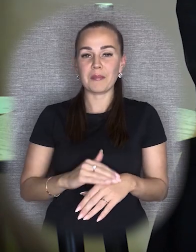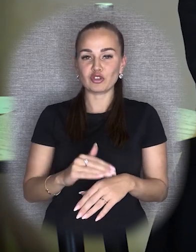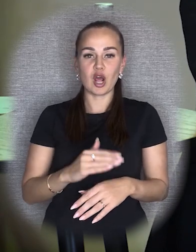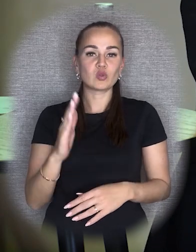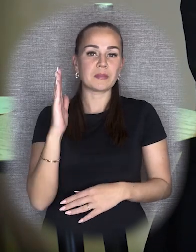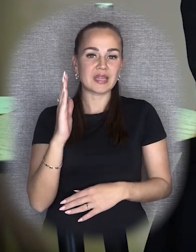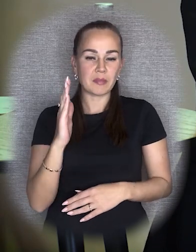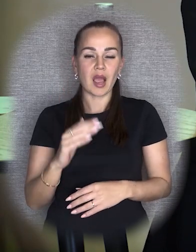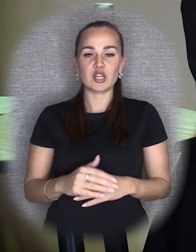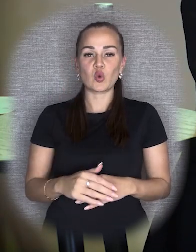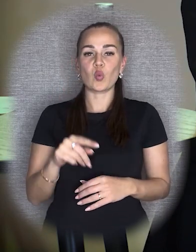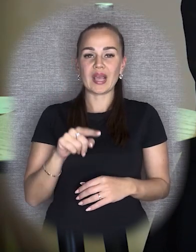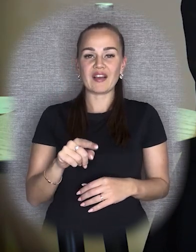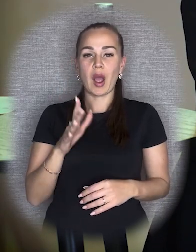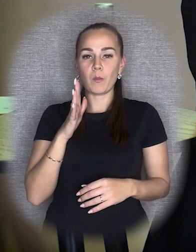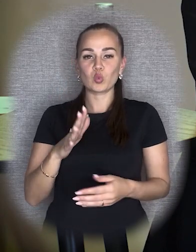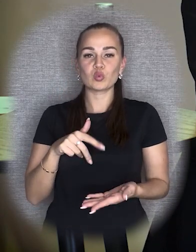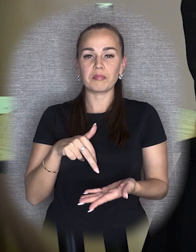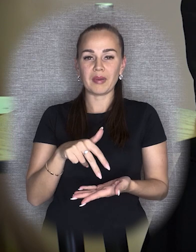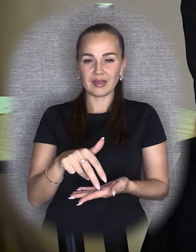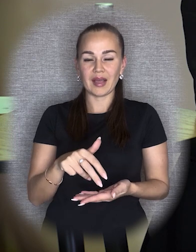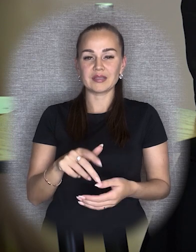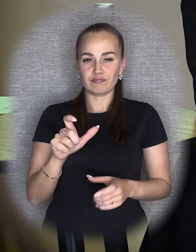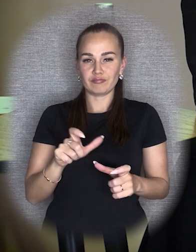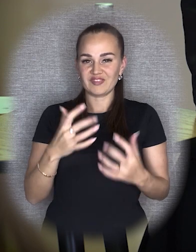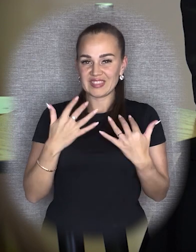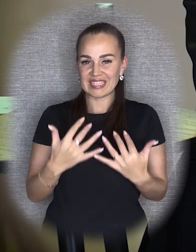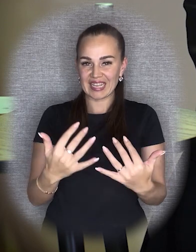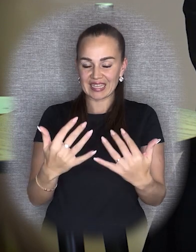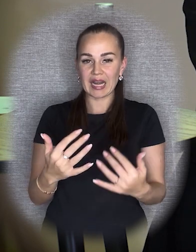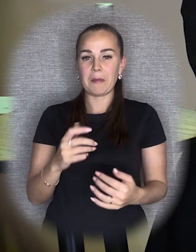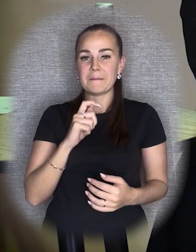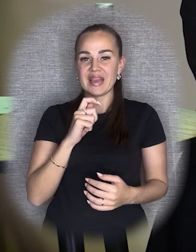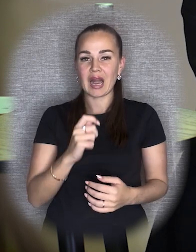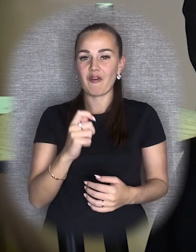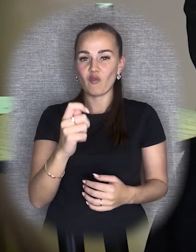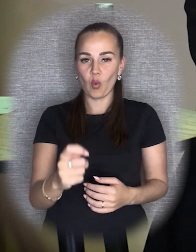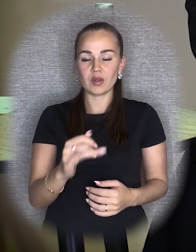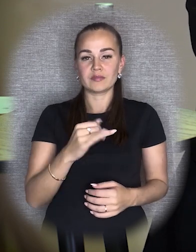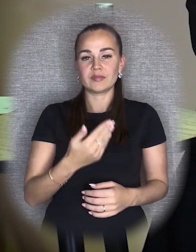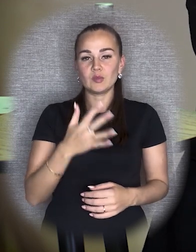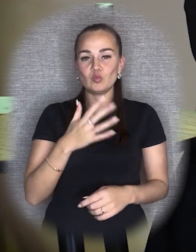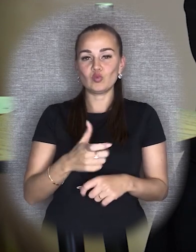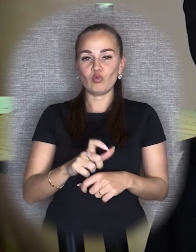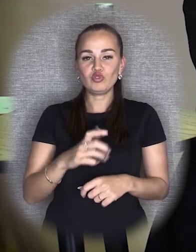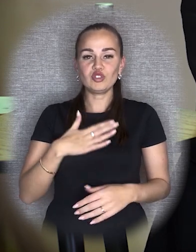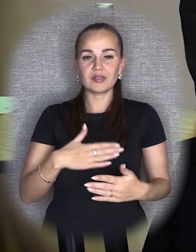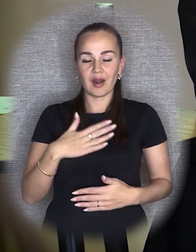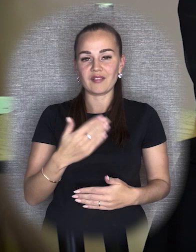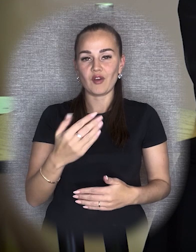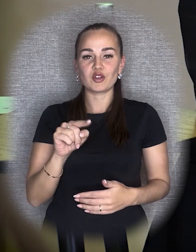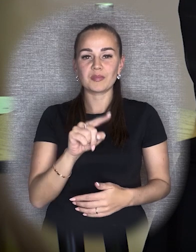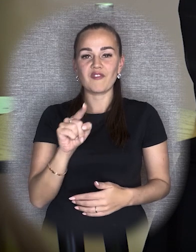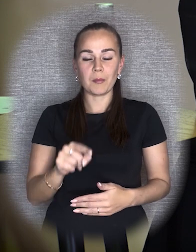поднимайте руки, к вам будут подходить наши волонтеры с микрофонами. Я буду очень рада вашему включению в